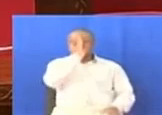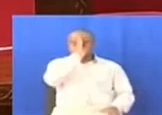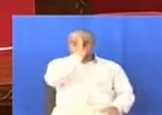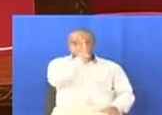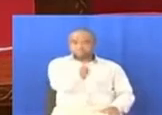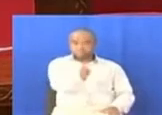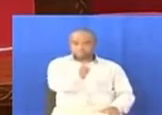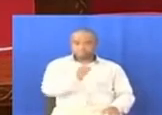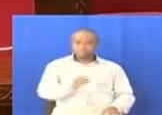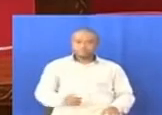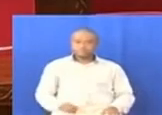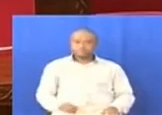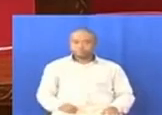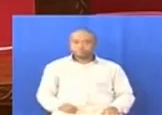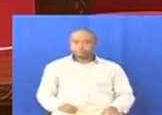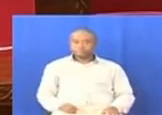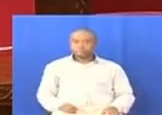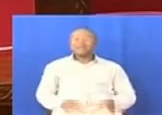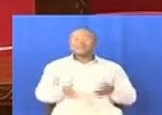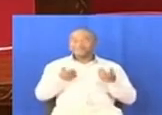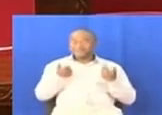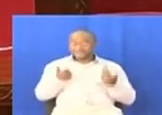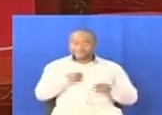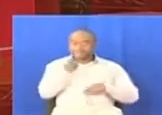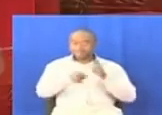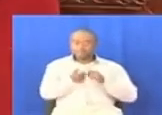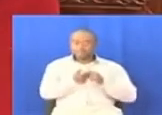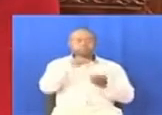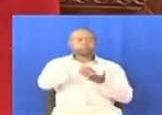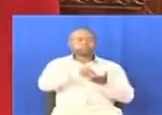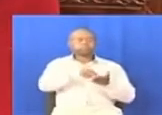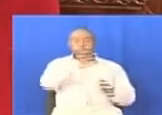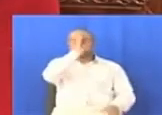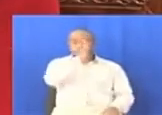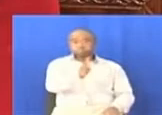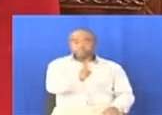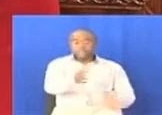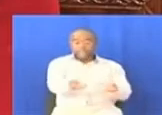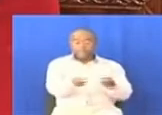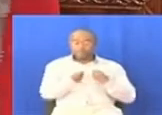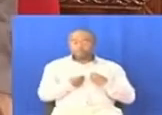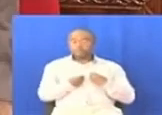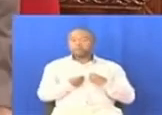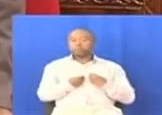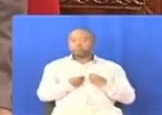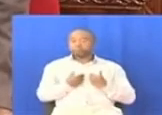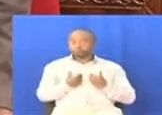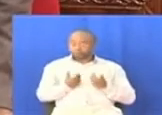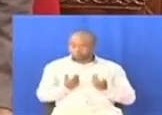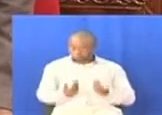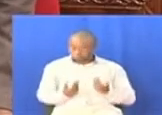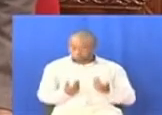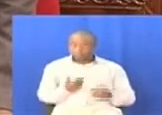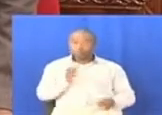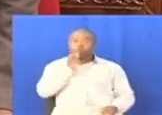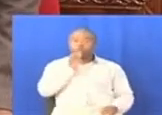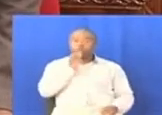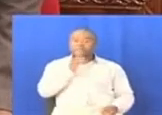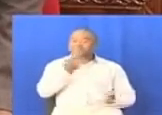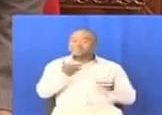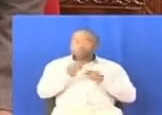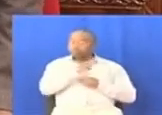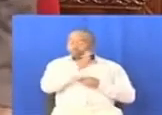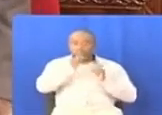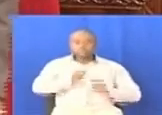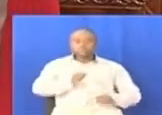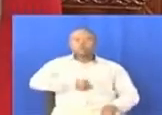akasimamia alichoamua, na anaendelea kukisimamia kwa kutupa tahadhari. hatuna sababu yoyote ya